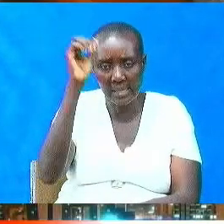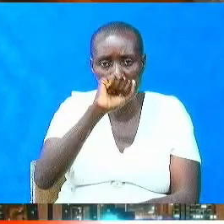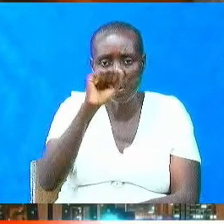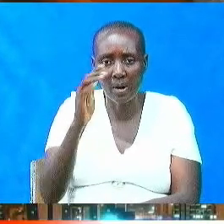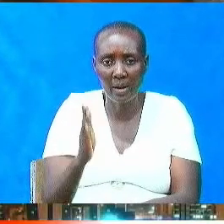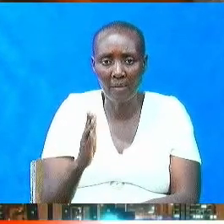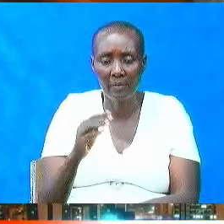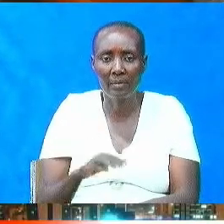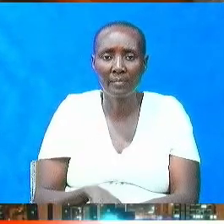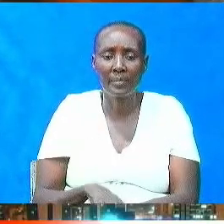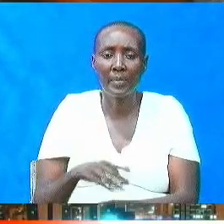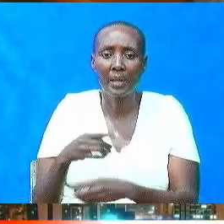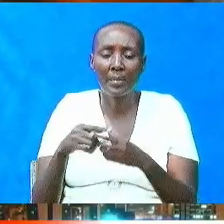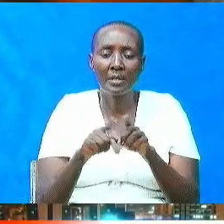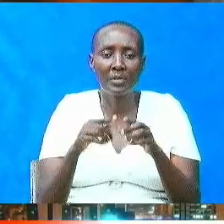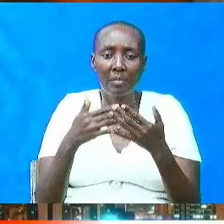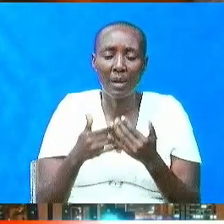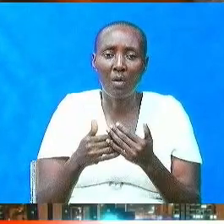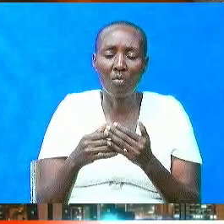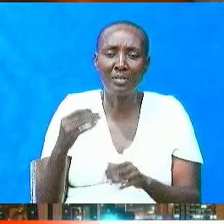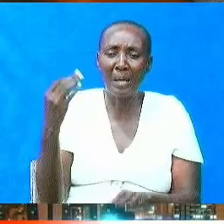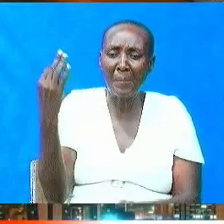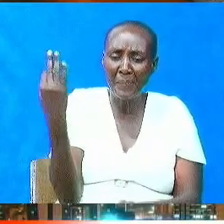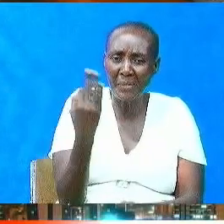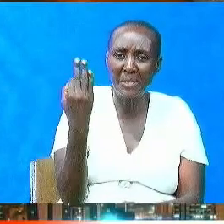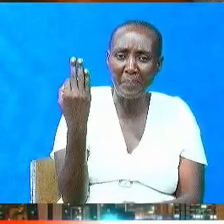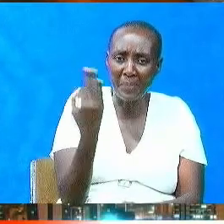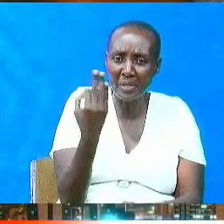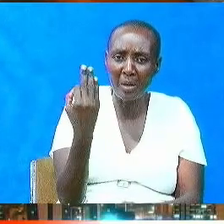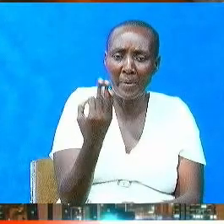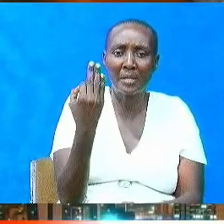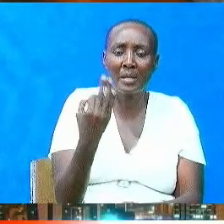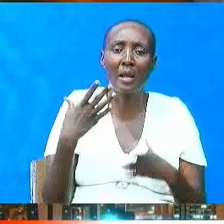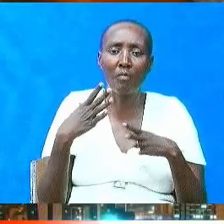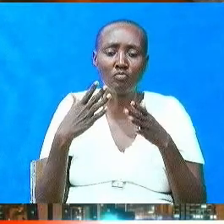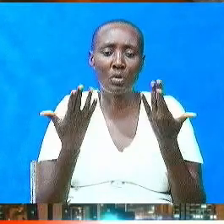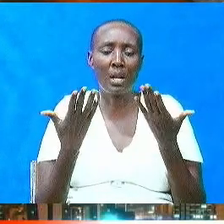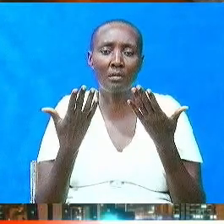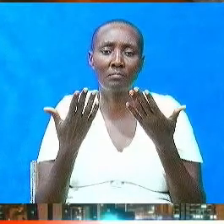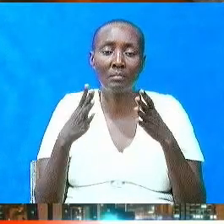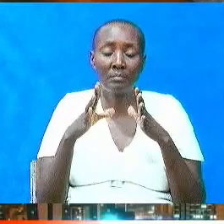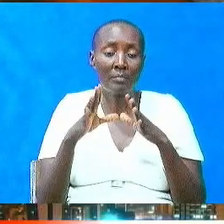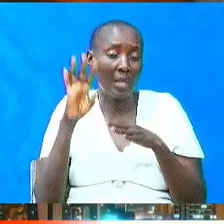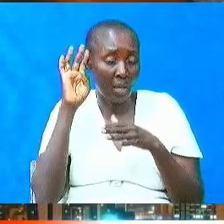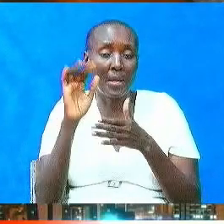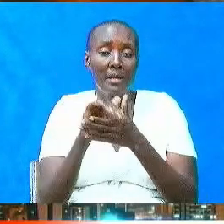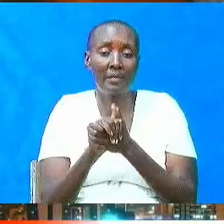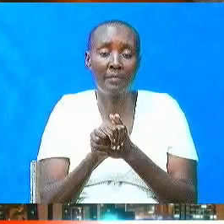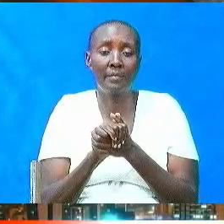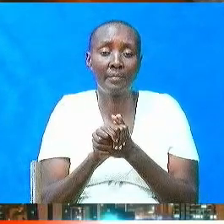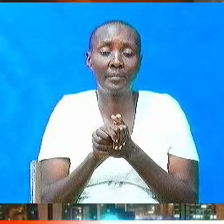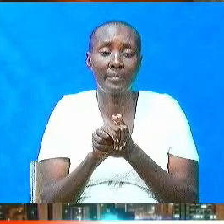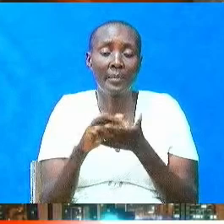And then he's holding a pulpit. He stands there, he commands people, they follow him. So there's a